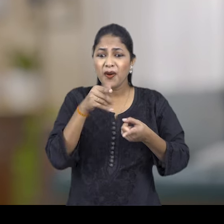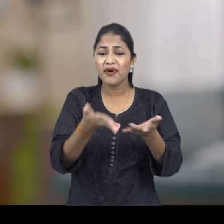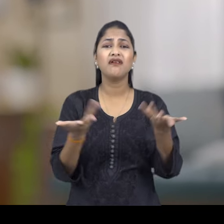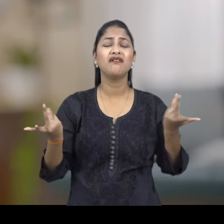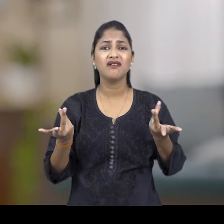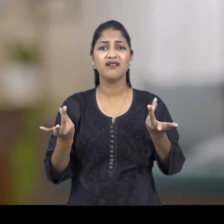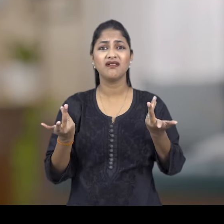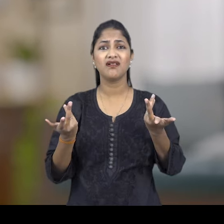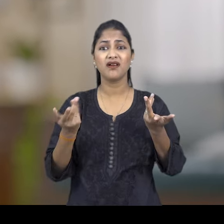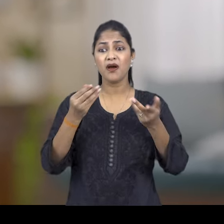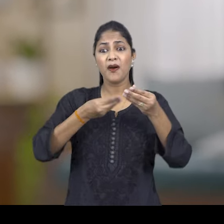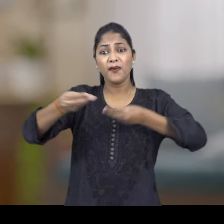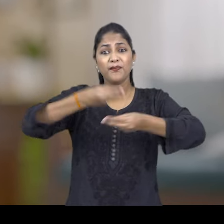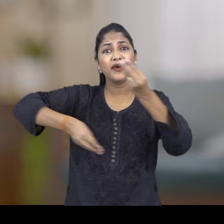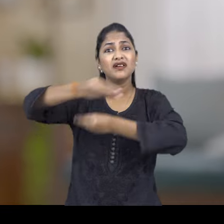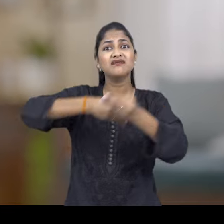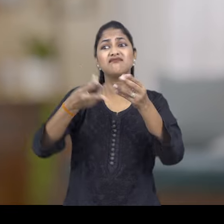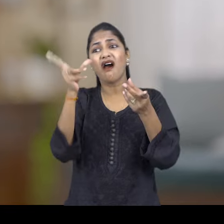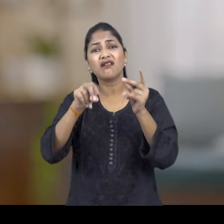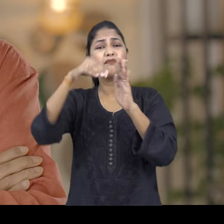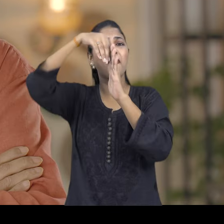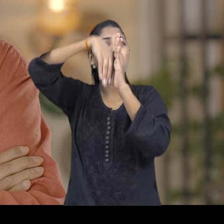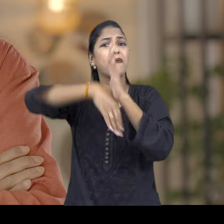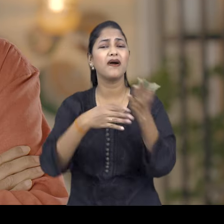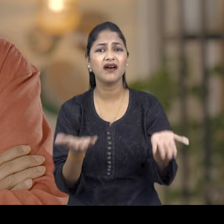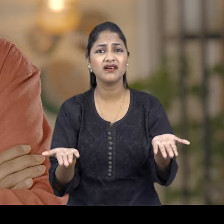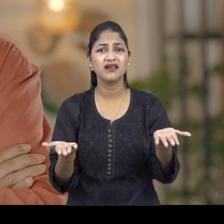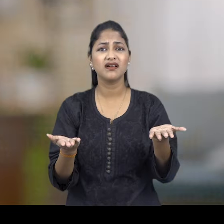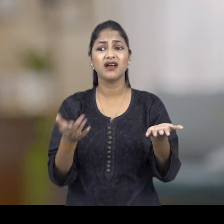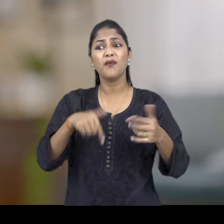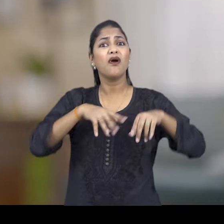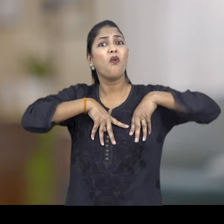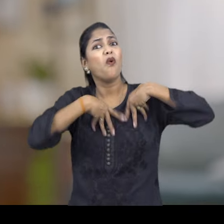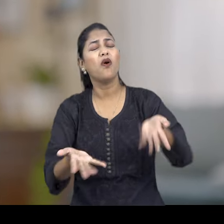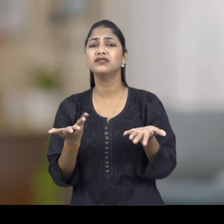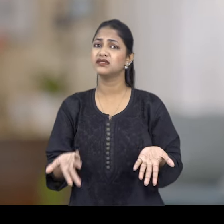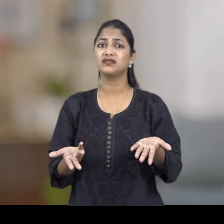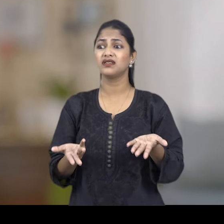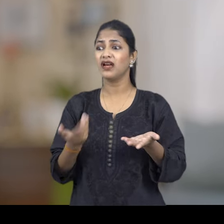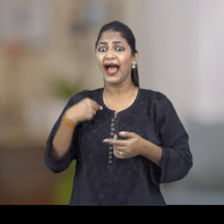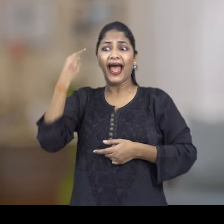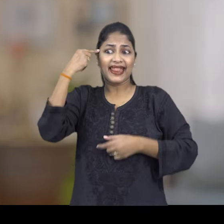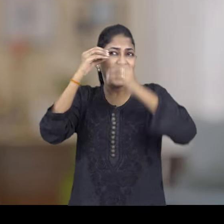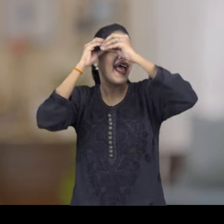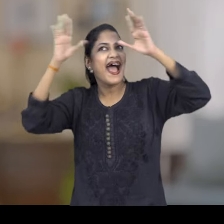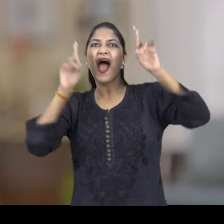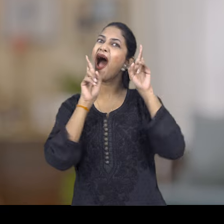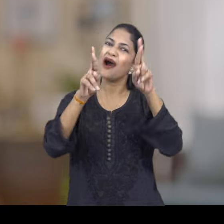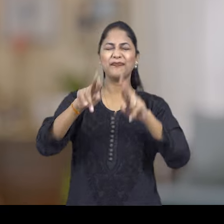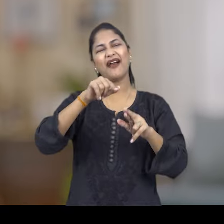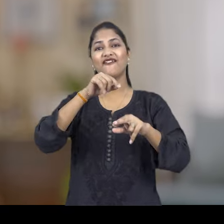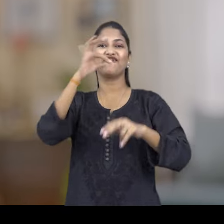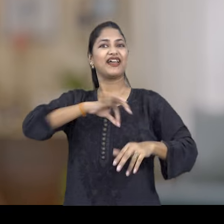अरे यह क्या मार्केट फिट से गरने लगा है ऐसे तो मैं लुट जाऊंगा मुझे लगा था